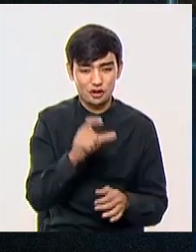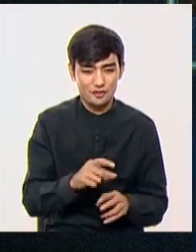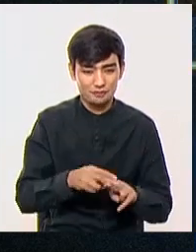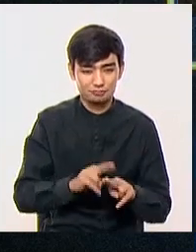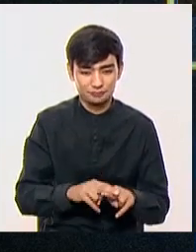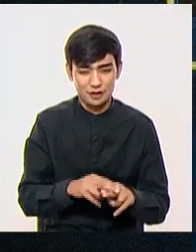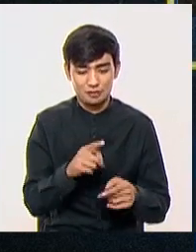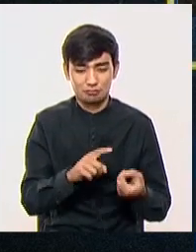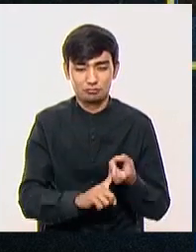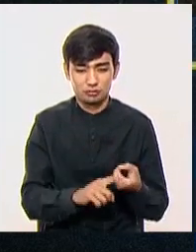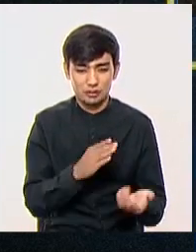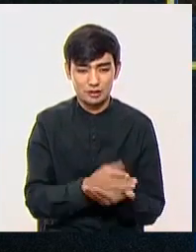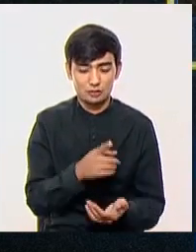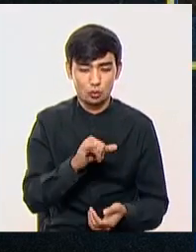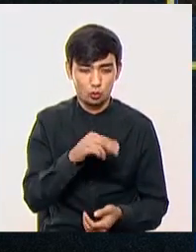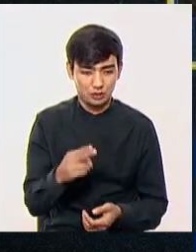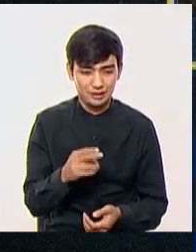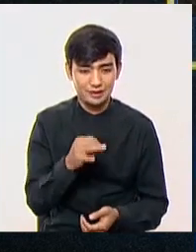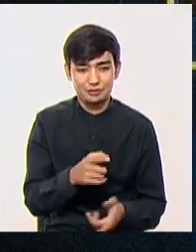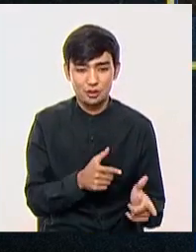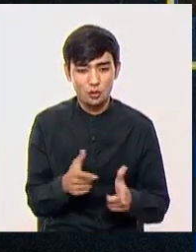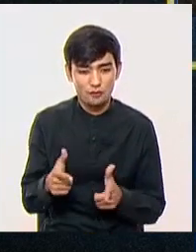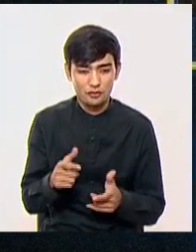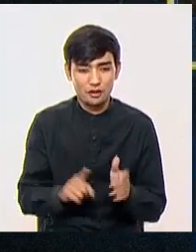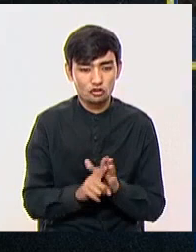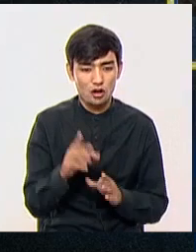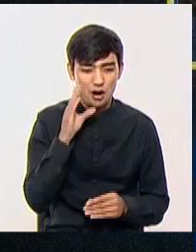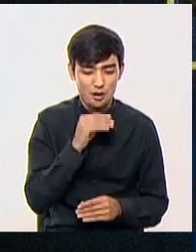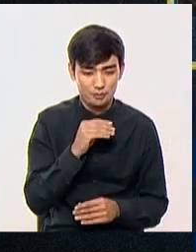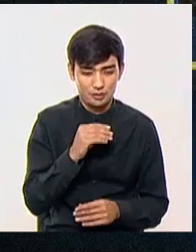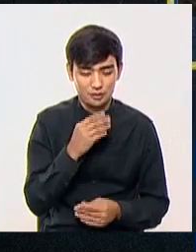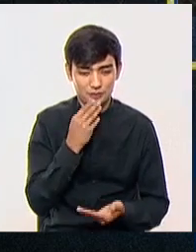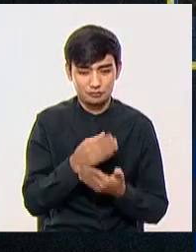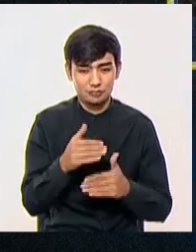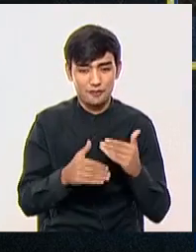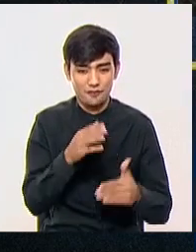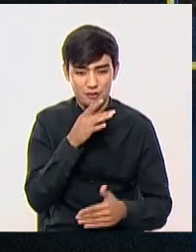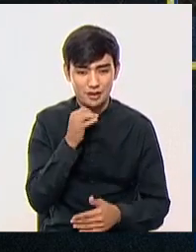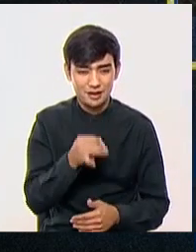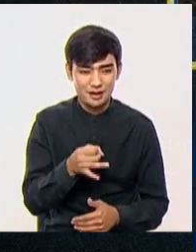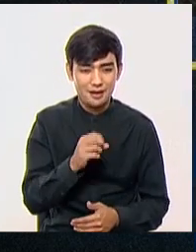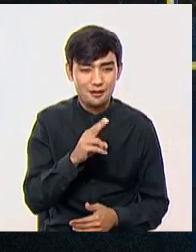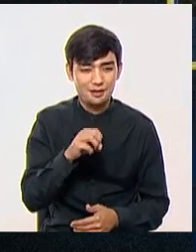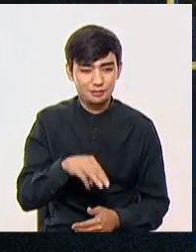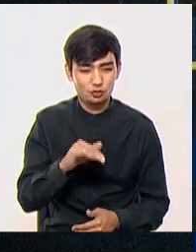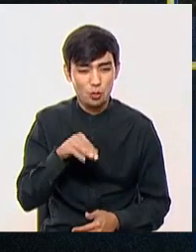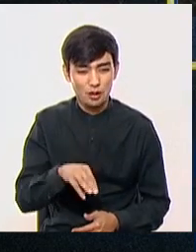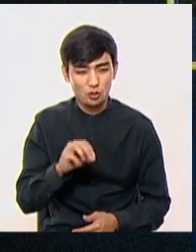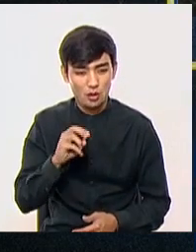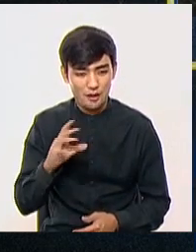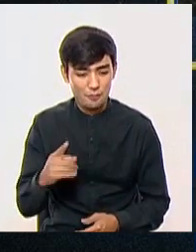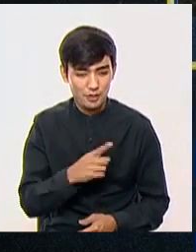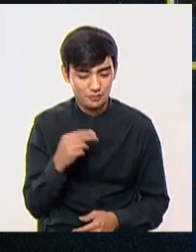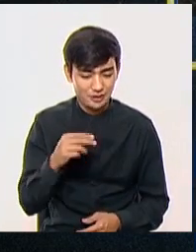имеют соответствующие удостоверения и могут начать подготовку к агитационному периоду. Это действующий президент Касым Жомарт Токаев от